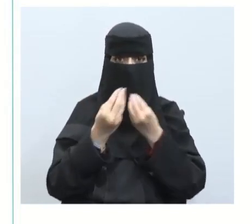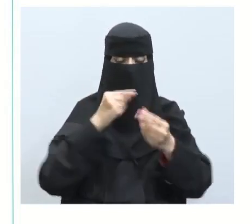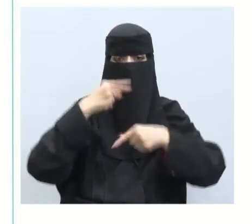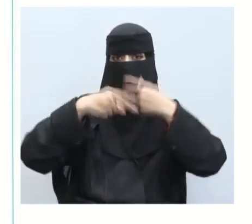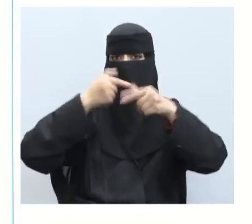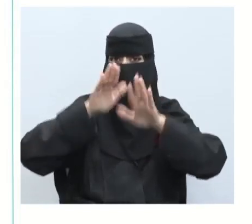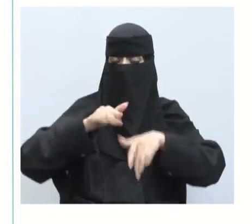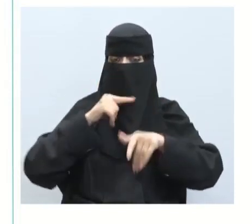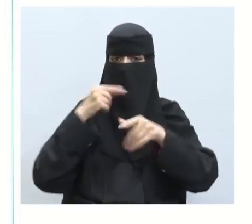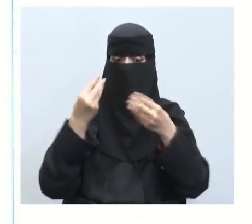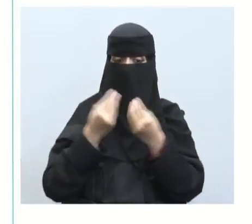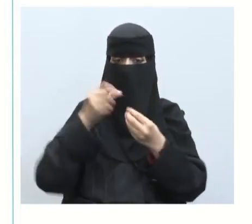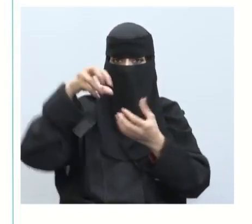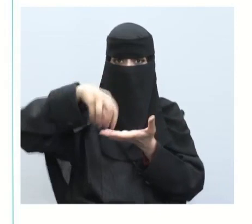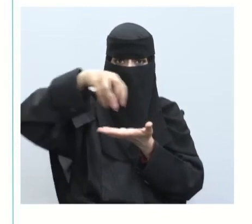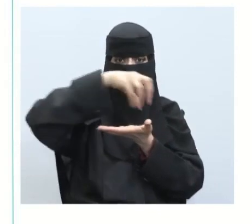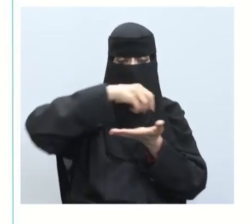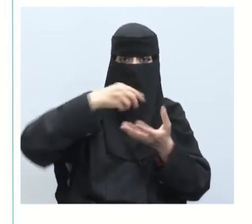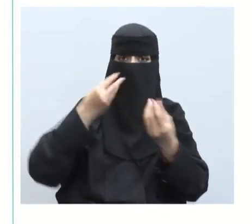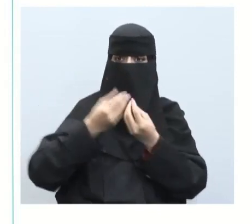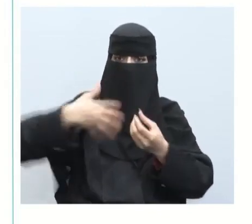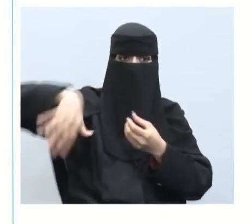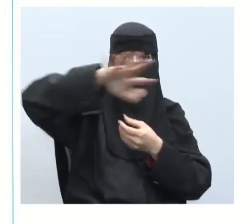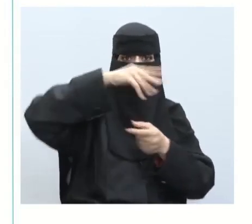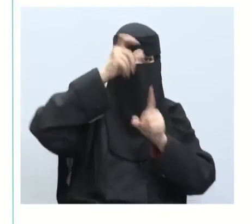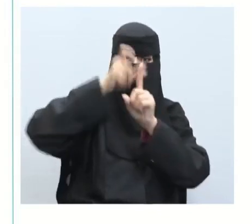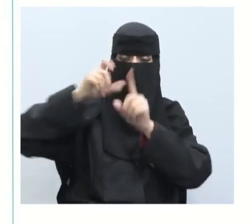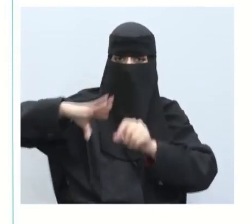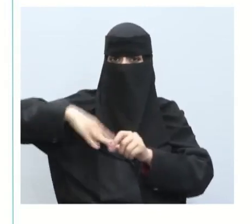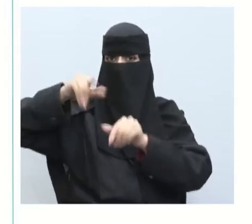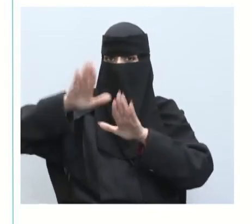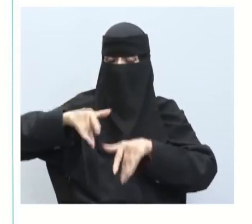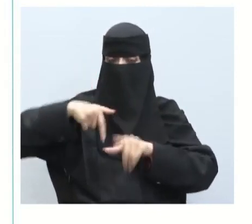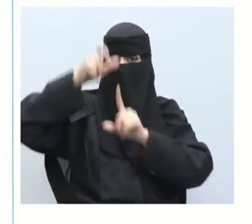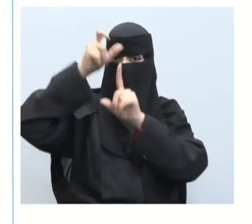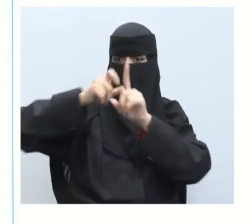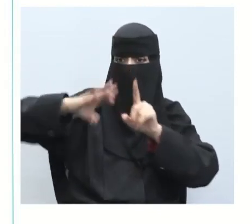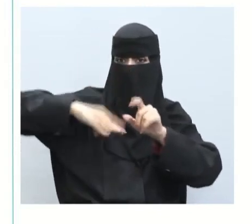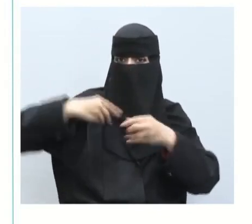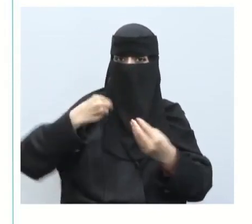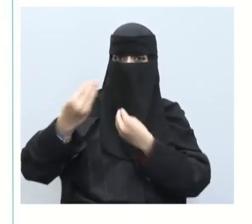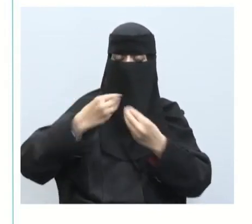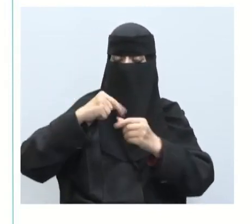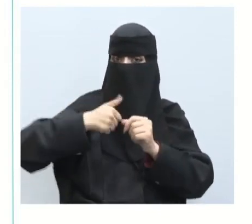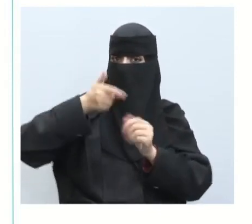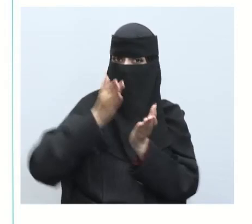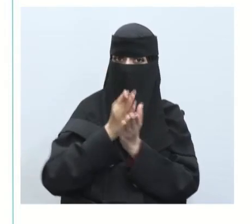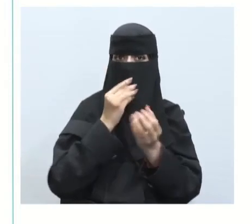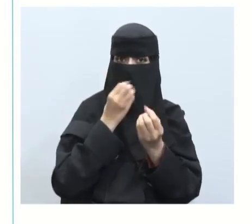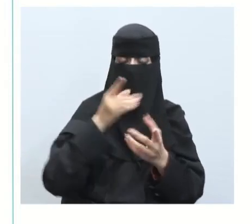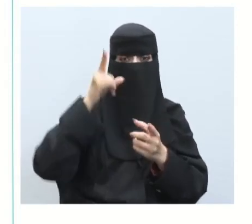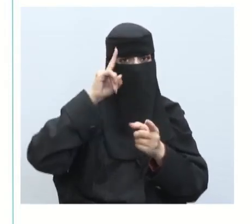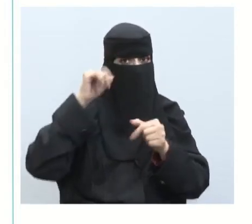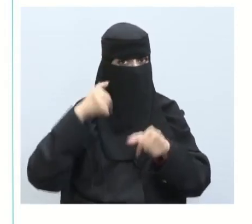بشكل جيد مع فرقهم ومع باقي المديرين اذا كل مدير لديه فريق يتعامل معهم بشكل جيد